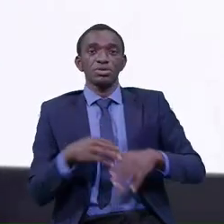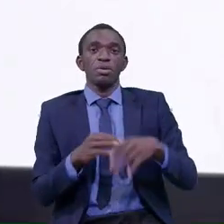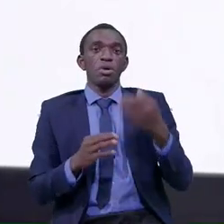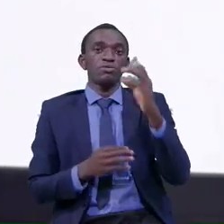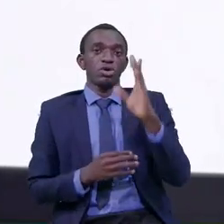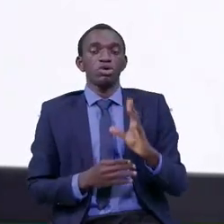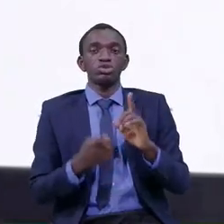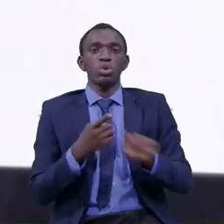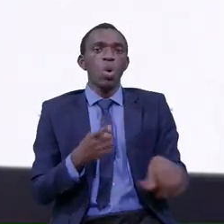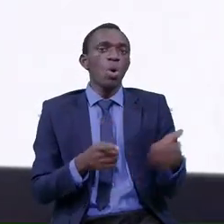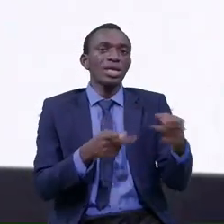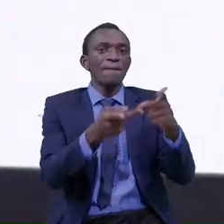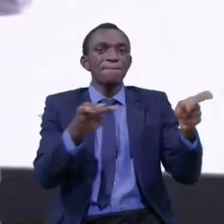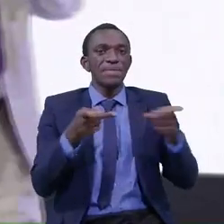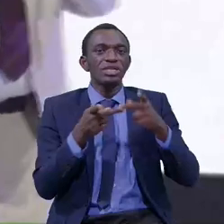l'objectif.